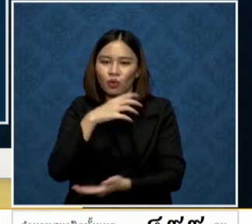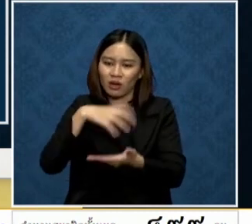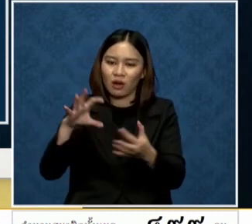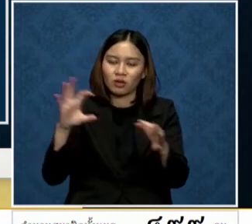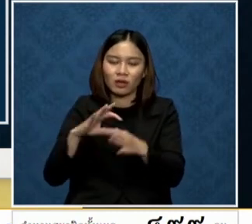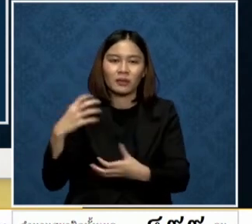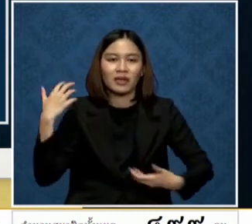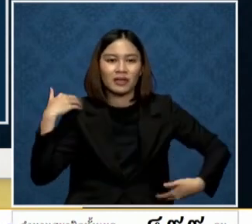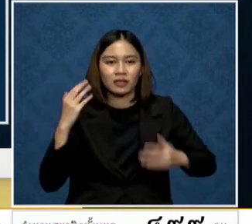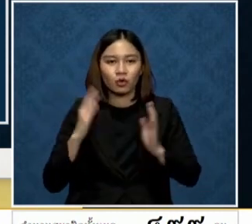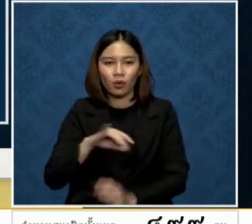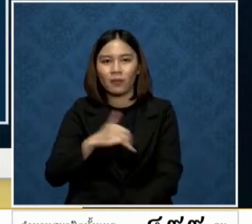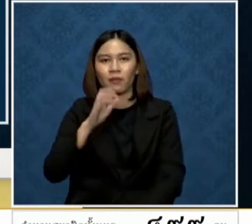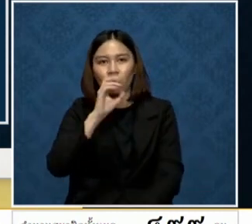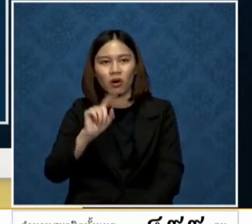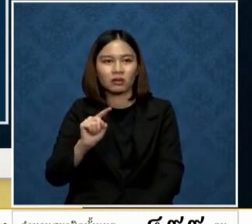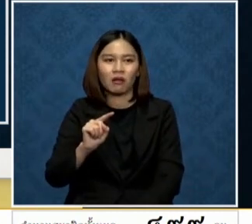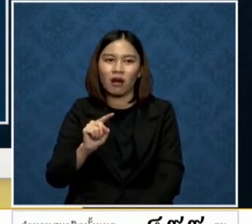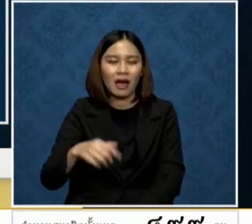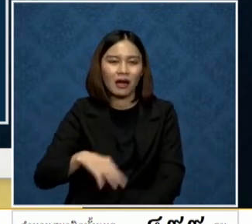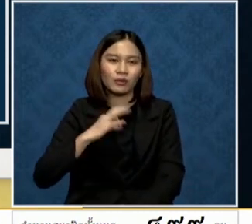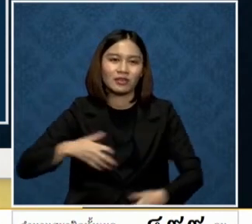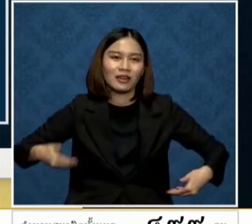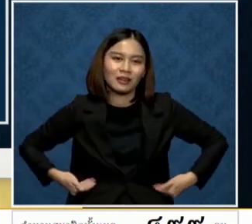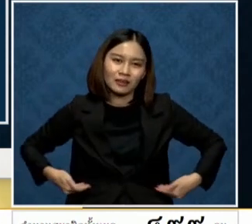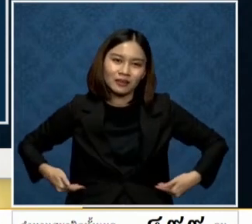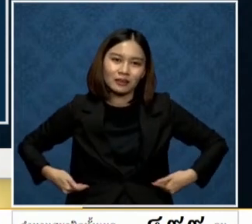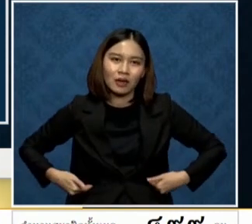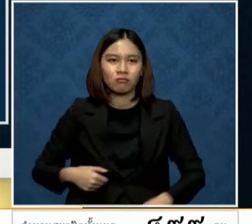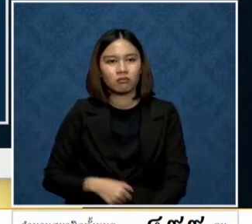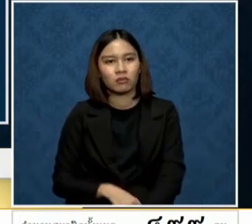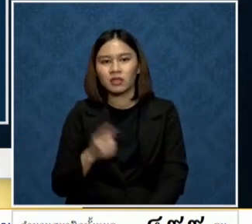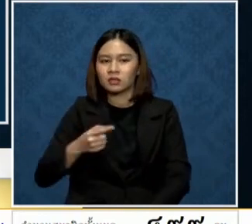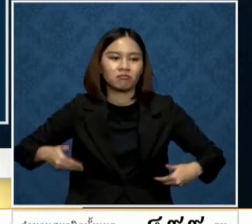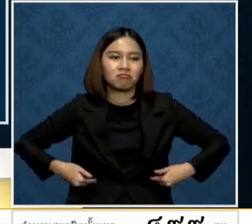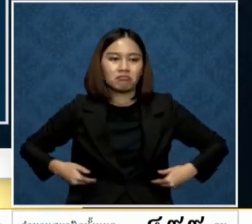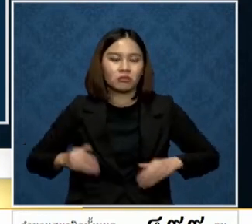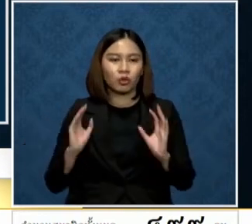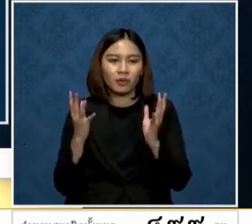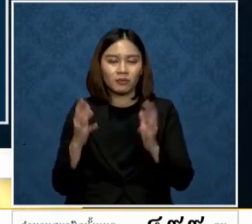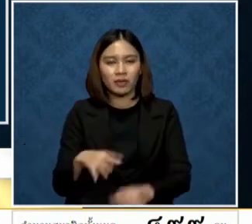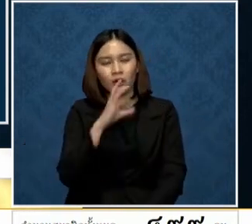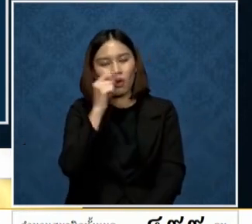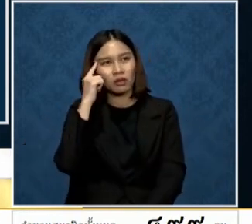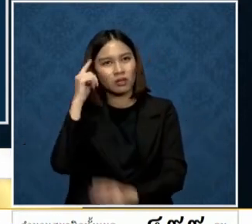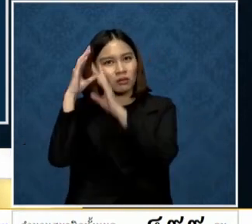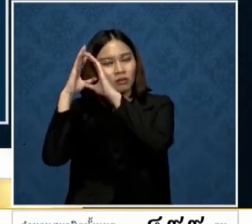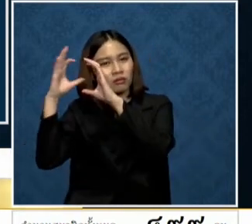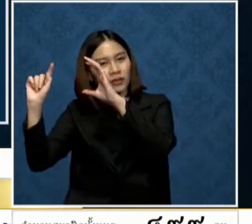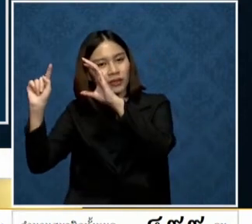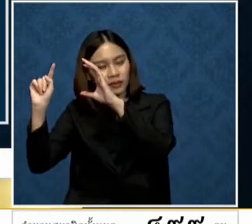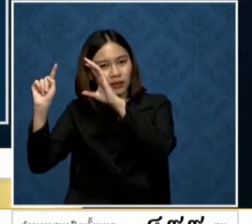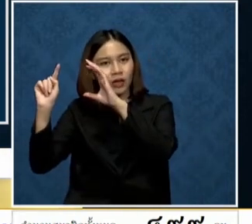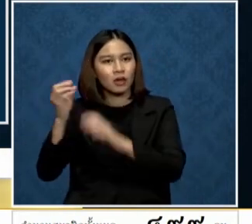ลิงอ่ะค่ะบางคนอาจจะบอกว่าเฮ้ยมันดูเป็นเรื่องตลกมากเลยดิฉันอยากจะบอกว่ามันไม่ตลกเลยนะคะคุณลองนึกภาพสิคะนึกภาพ